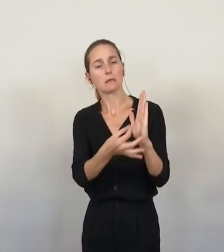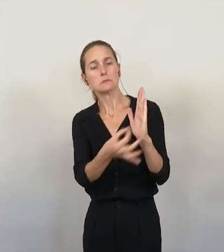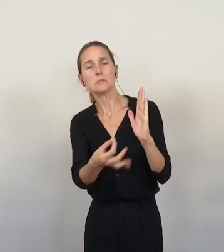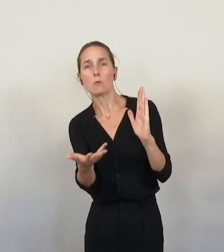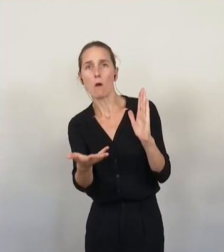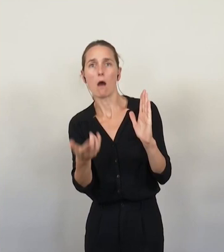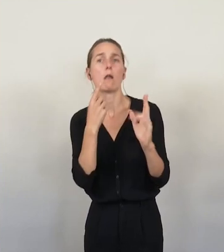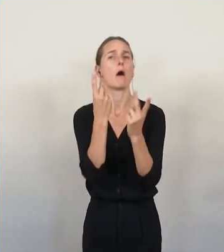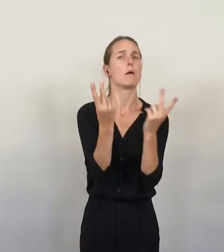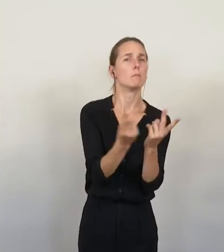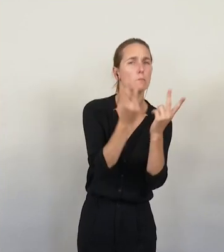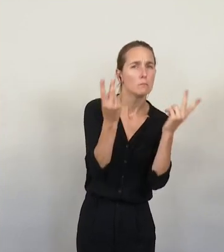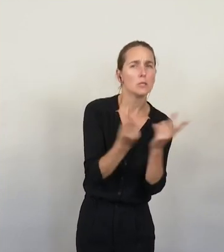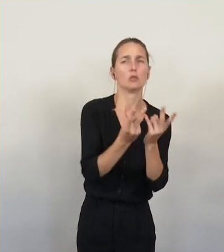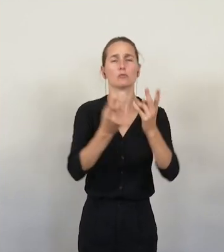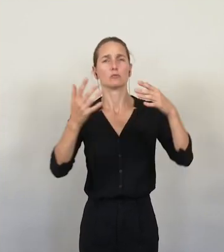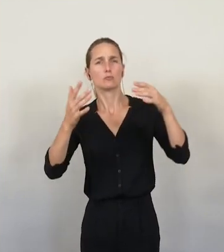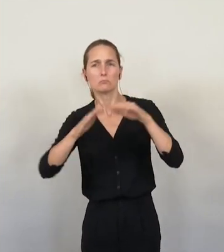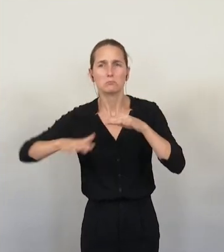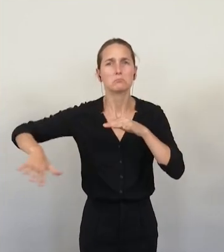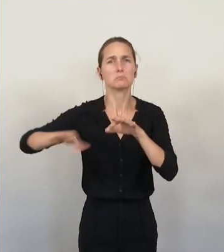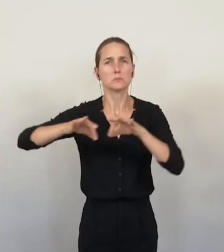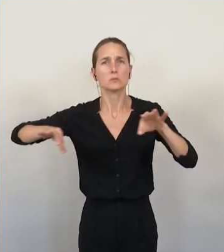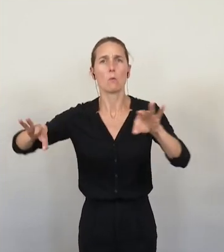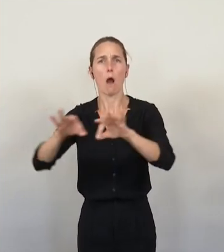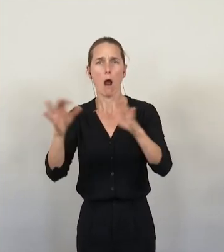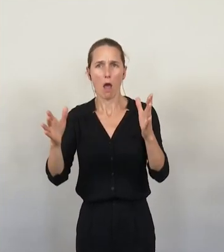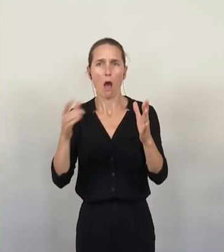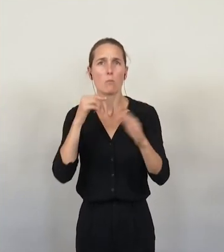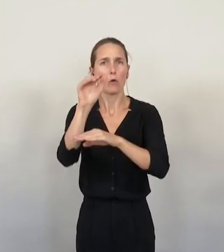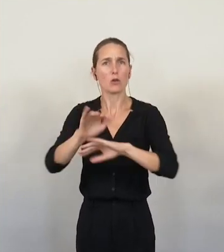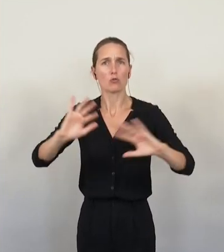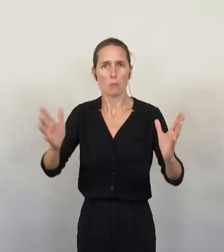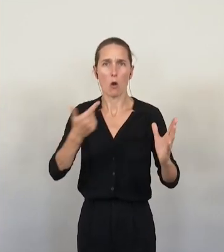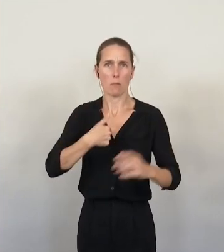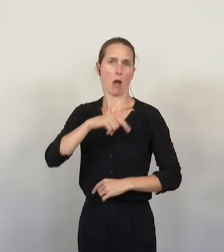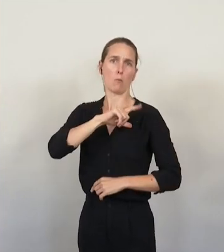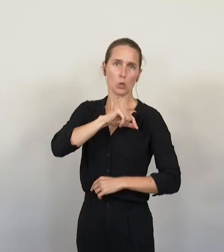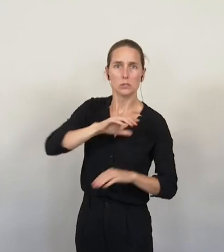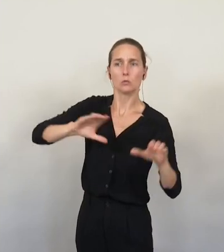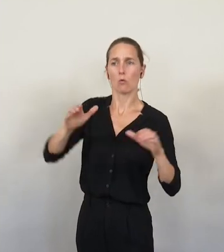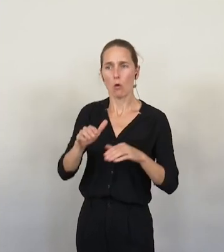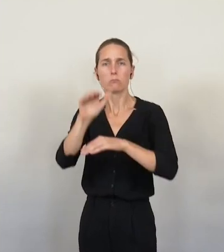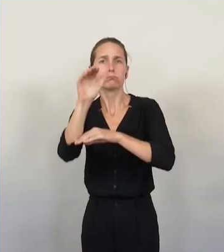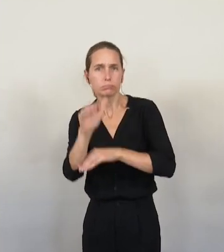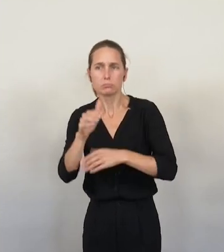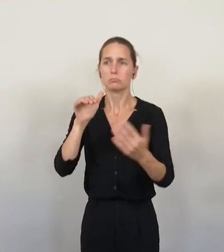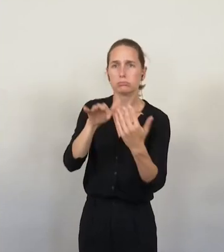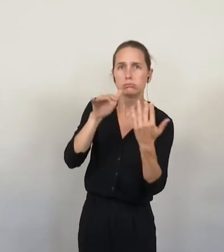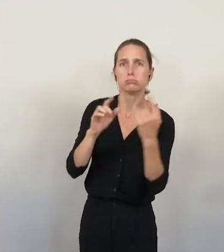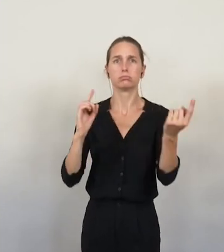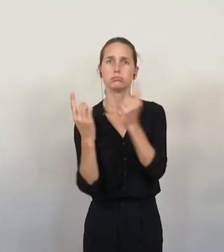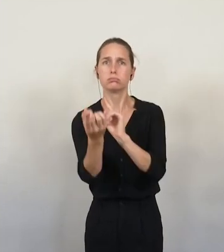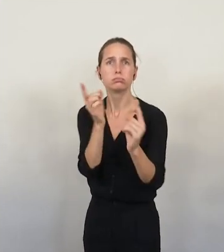des parcs jardins et squir de la ville de Grenoble nécessite des mesures d'ordre public visant à assurer la sécurité la tranquillité le bon ordre la circulation la